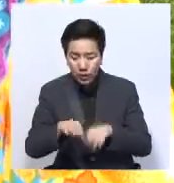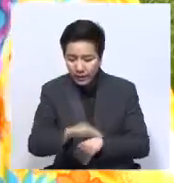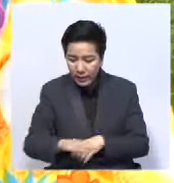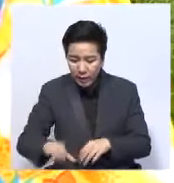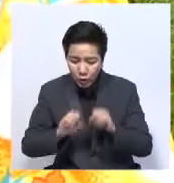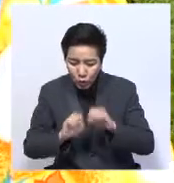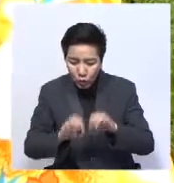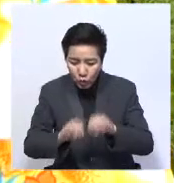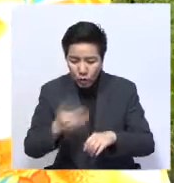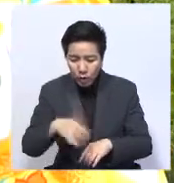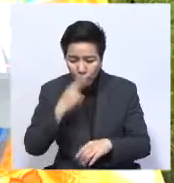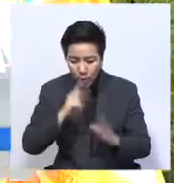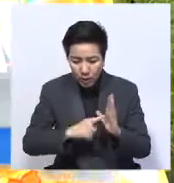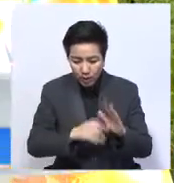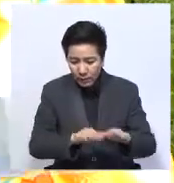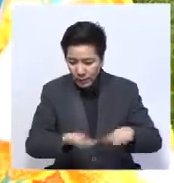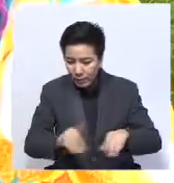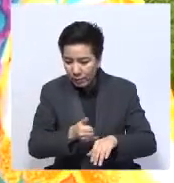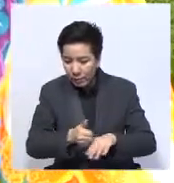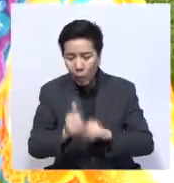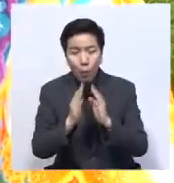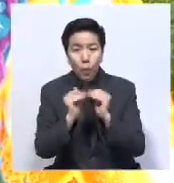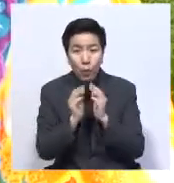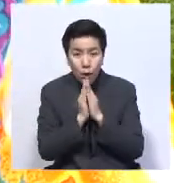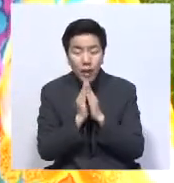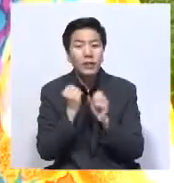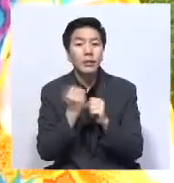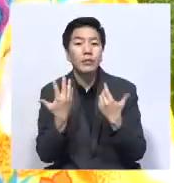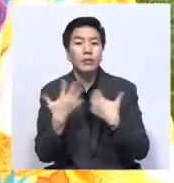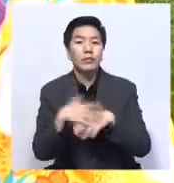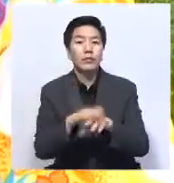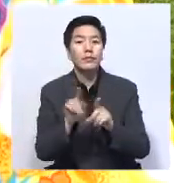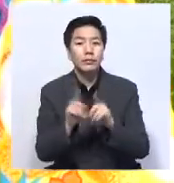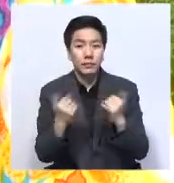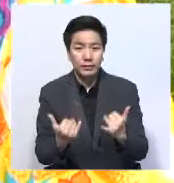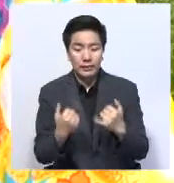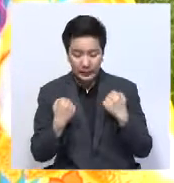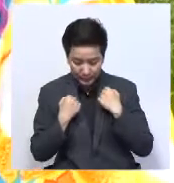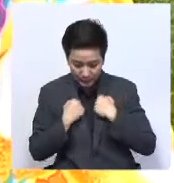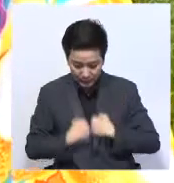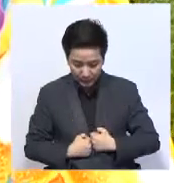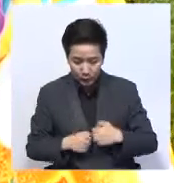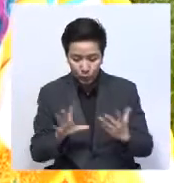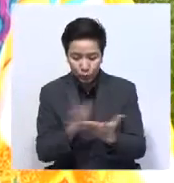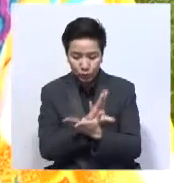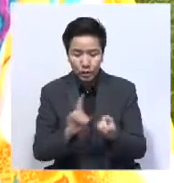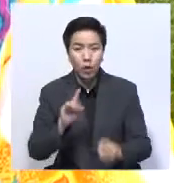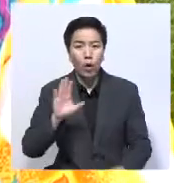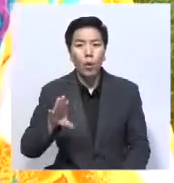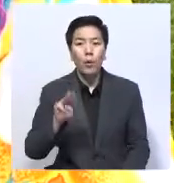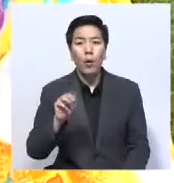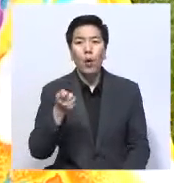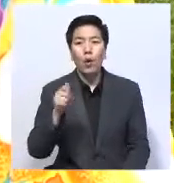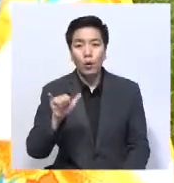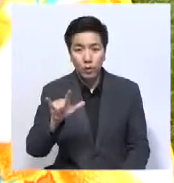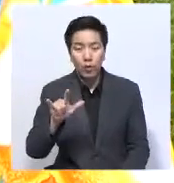ล็กๆอ่ะตั้งแต่เล็กๆคือการออกวัดมาคือการทําบุญก็จะแต่งชุดแต่งอะไรประเพณีของมอญมา